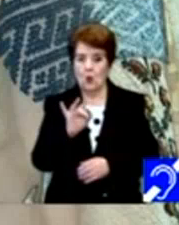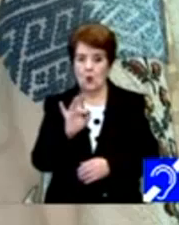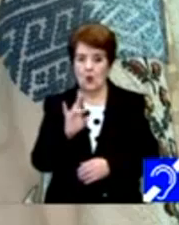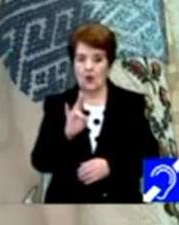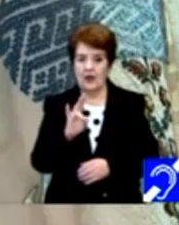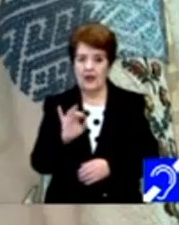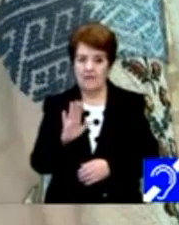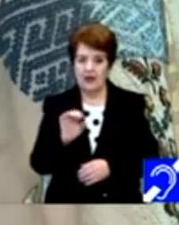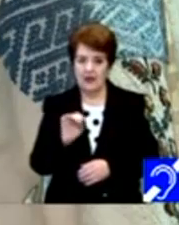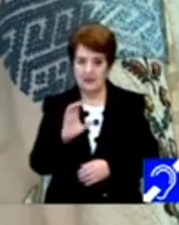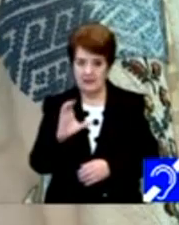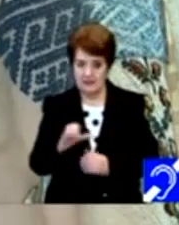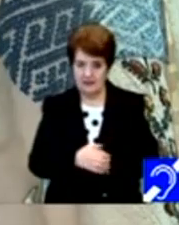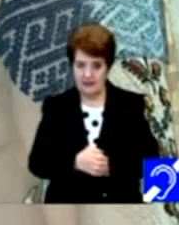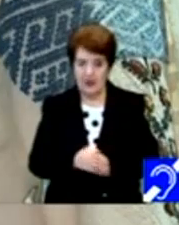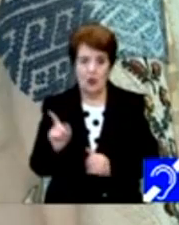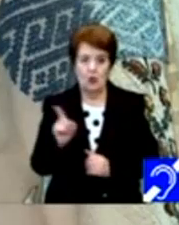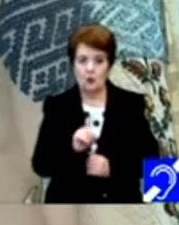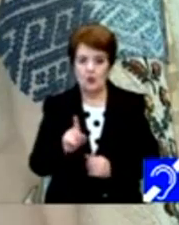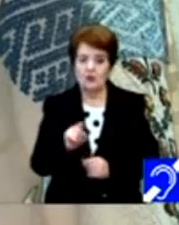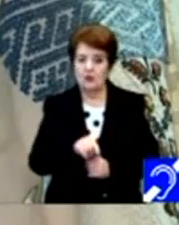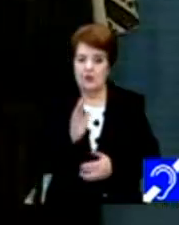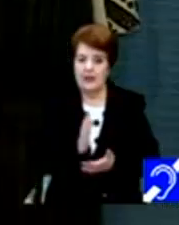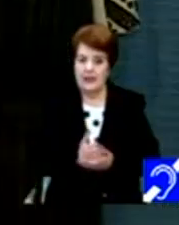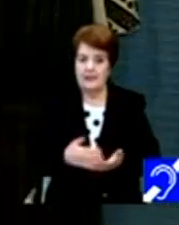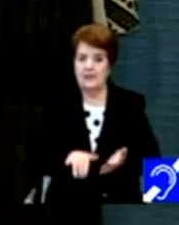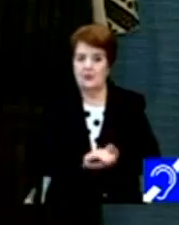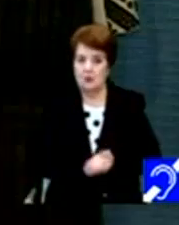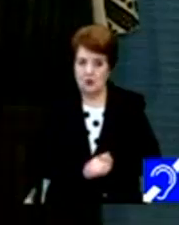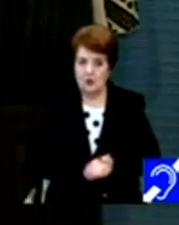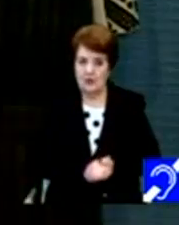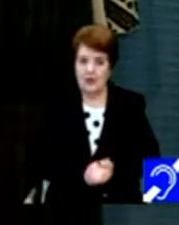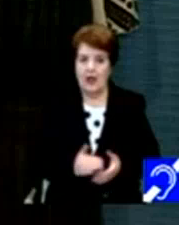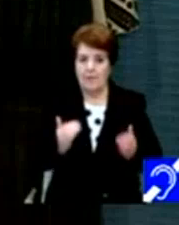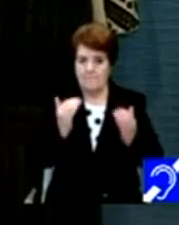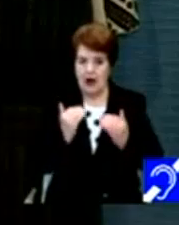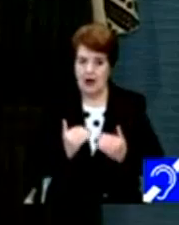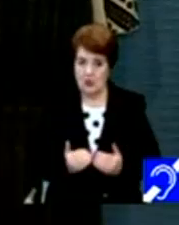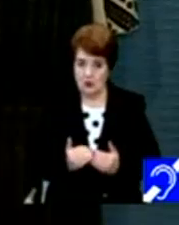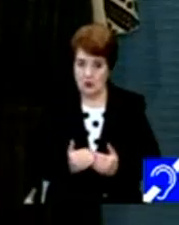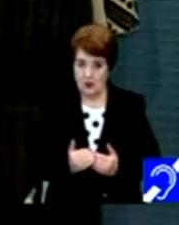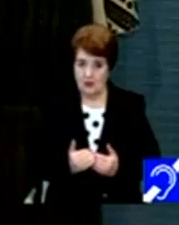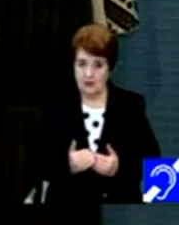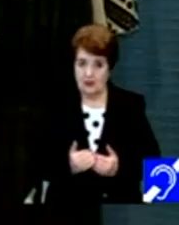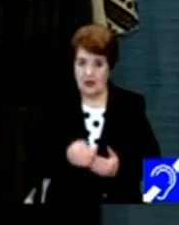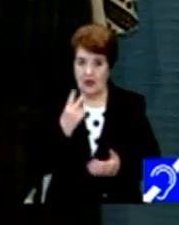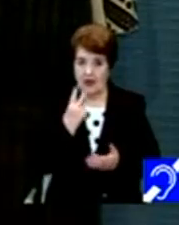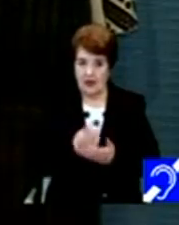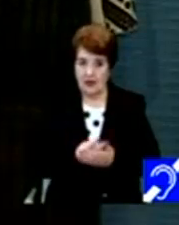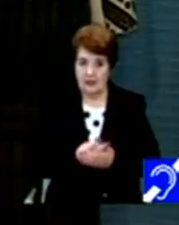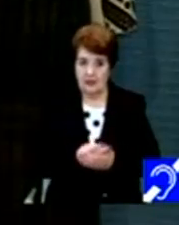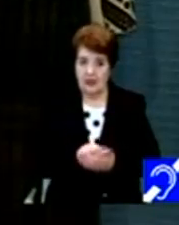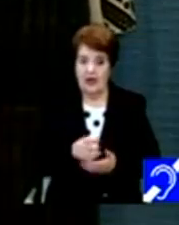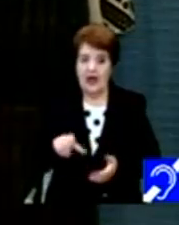Adică tot ceea ce înseamnă societate sau lume mai jos, posibil că arăt bine, sunt